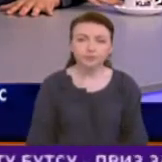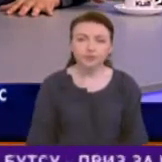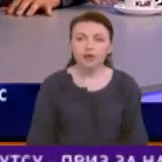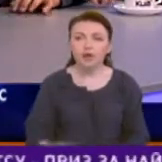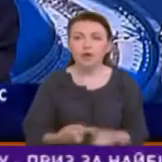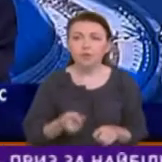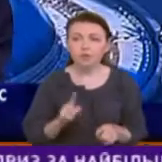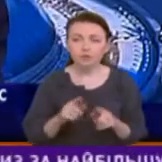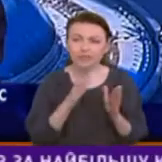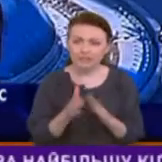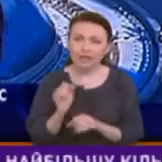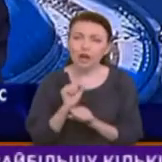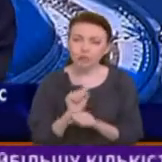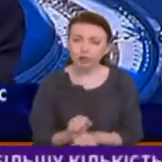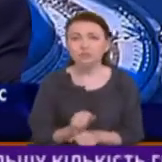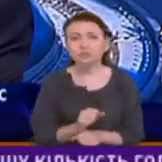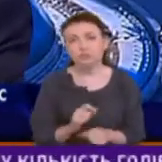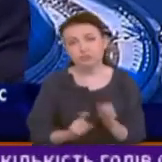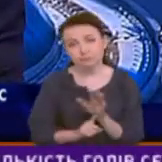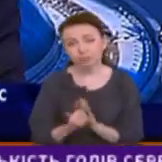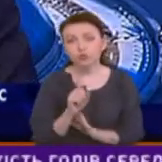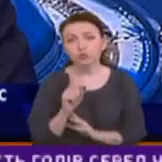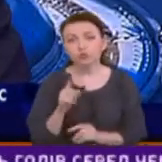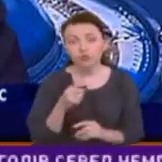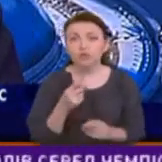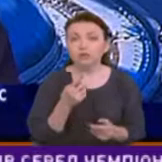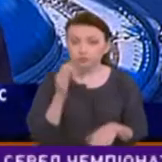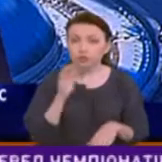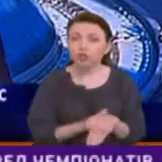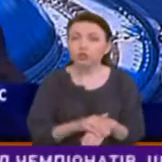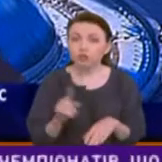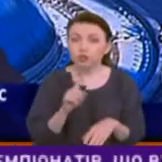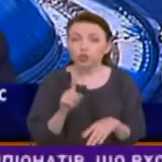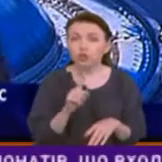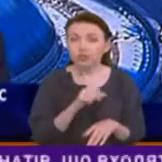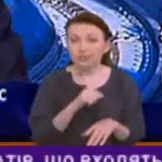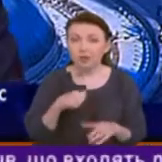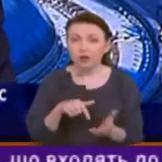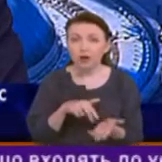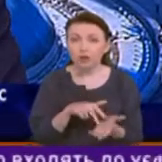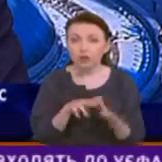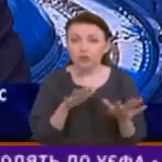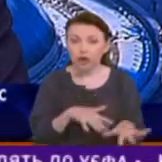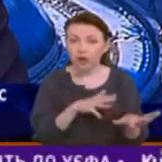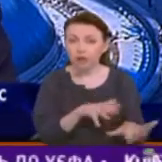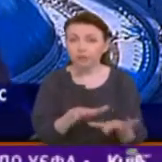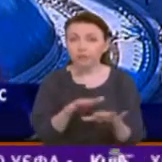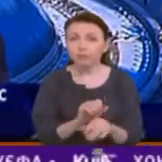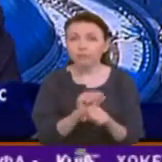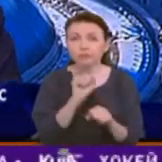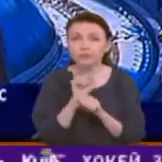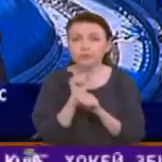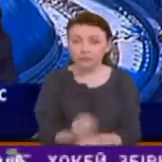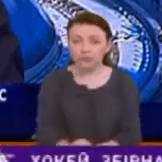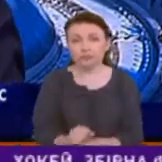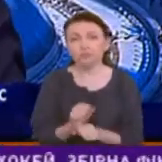процес загульмувався. Ми самі з вами з початку ефіру відзначили і проартикулювали, що сама хода, вона призупинилася